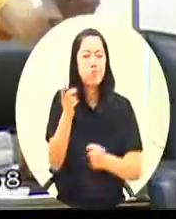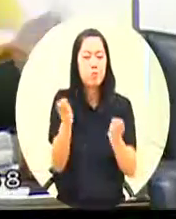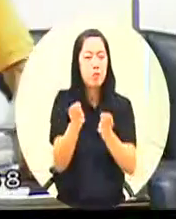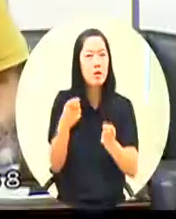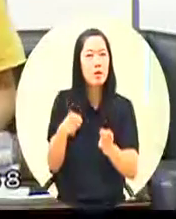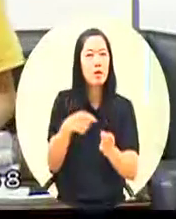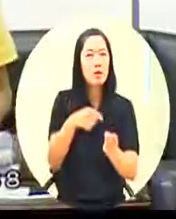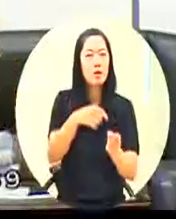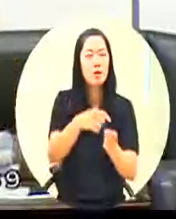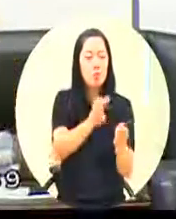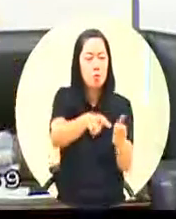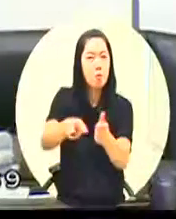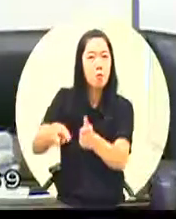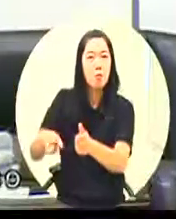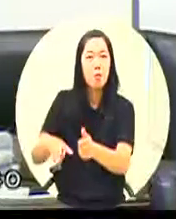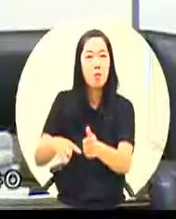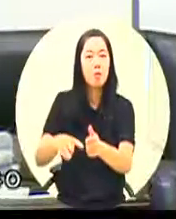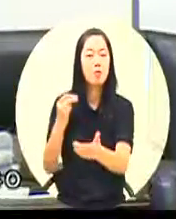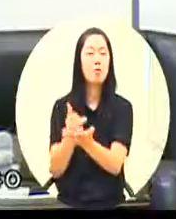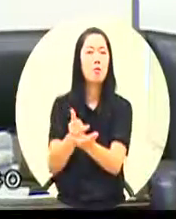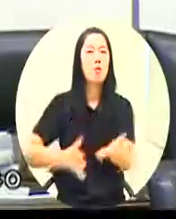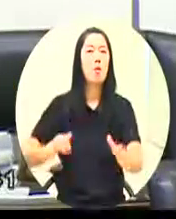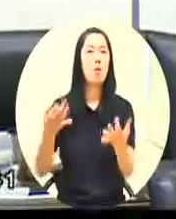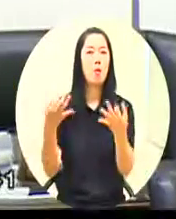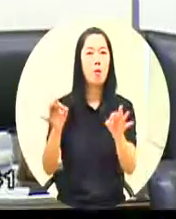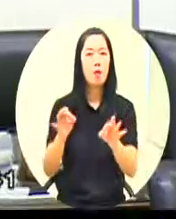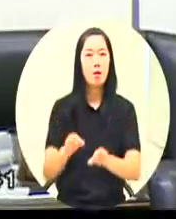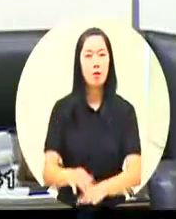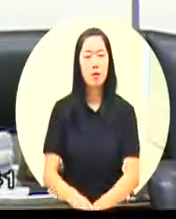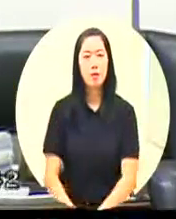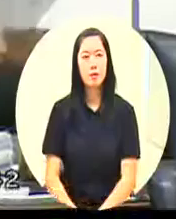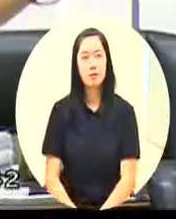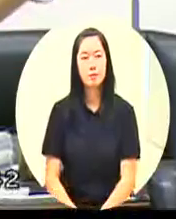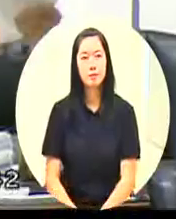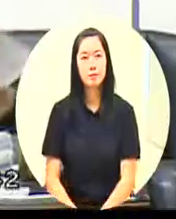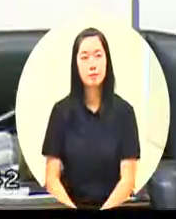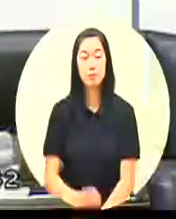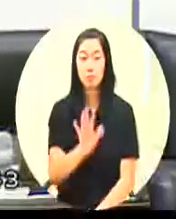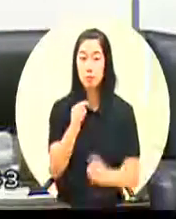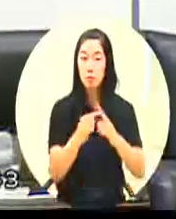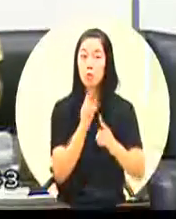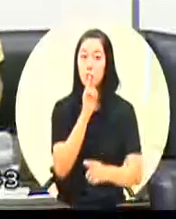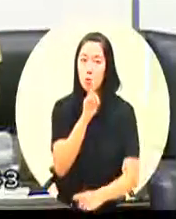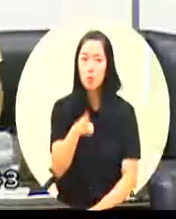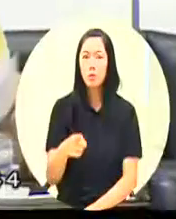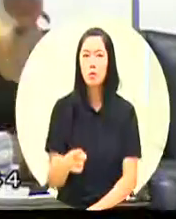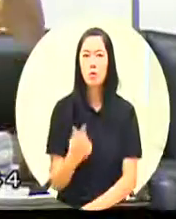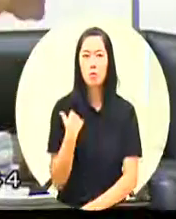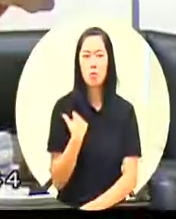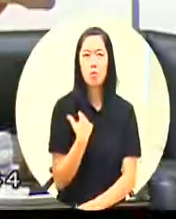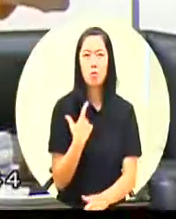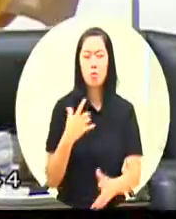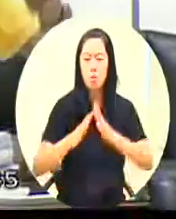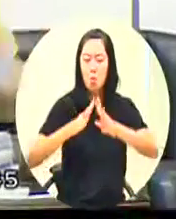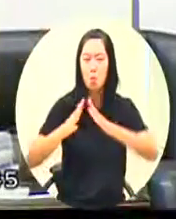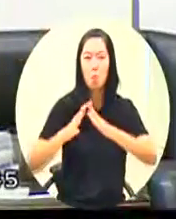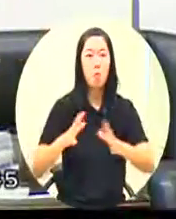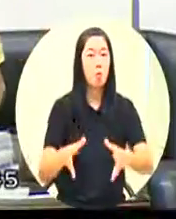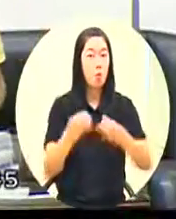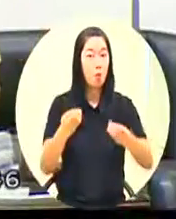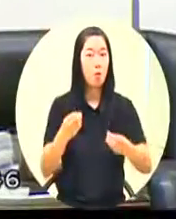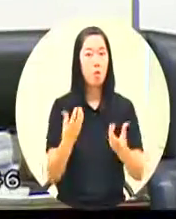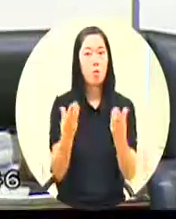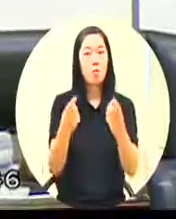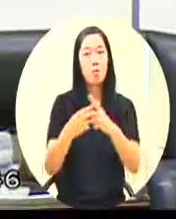训练之后就退役了啦。打仗，有的人讲说我们不需要打仗，以后没有人帮助你去国